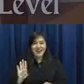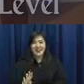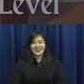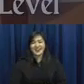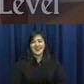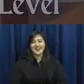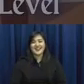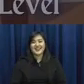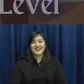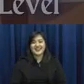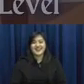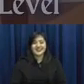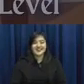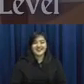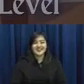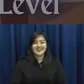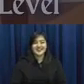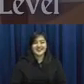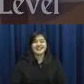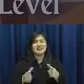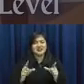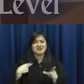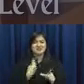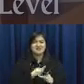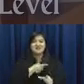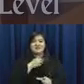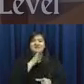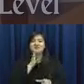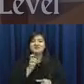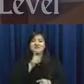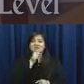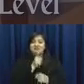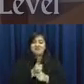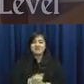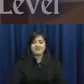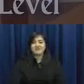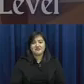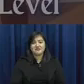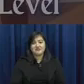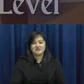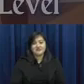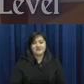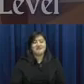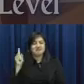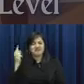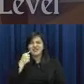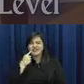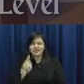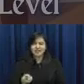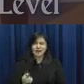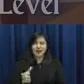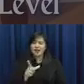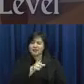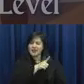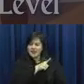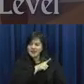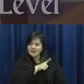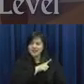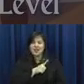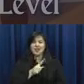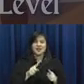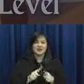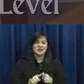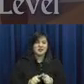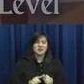O, di ba? Maging honest tayo, mga kapatid. Sa totoo lang, nakakatamad nga mag-post mo. Kung, yun hindi lang, yun eh. Kung wala lang tayo activity sa church, hindi